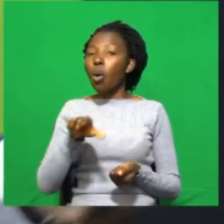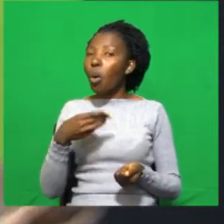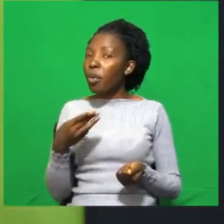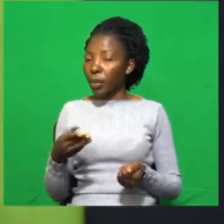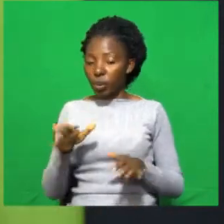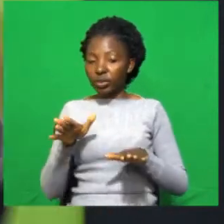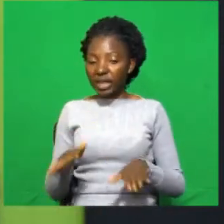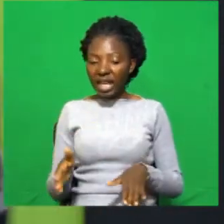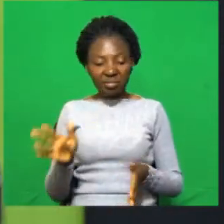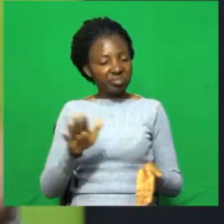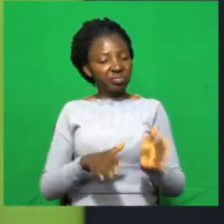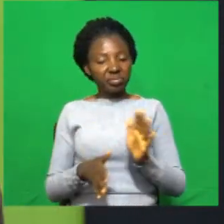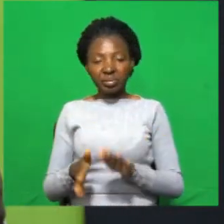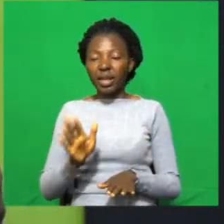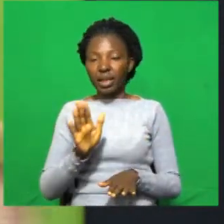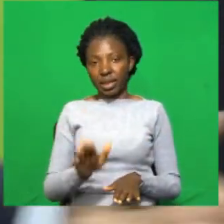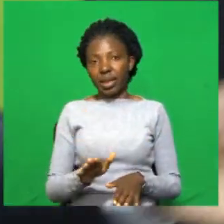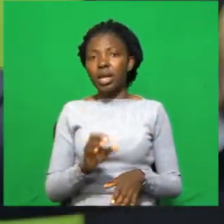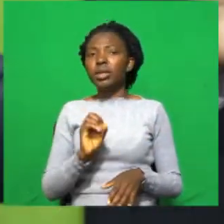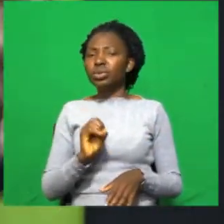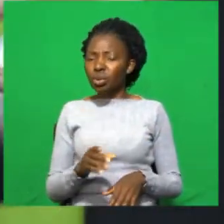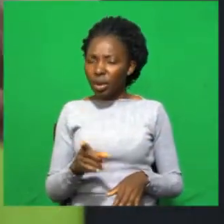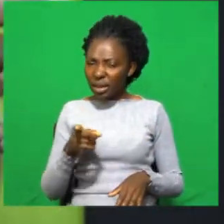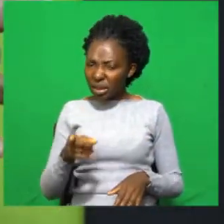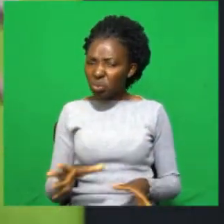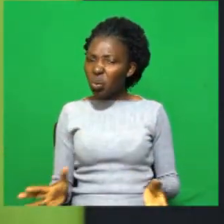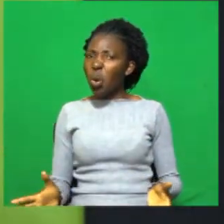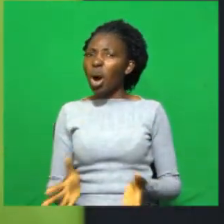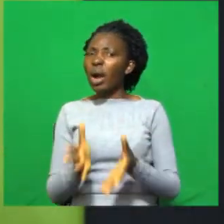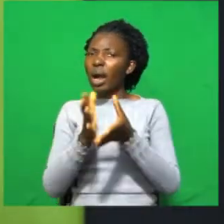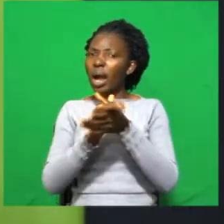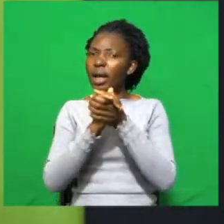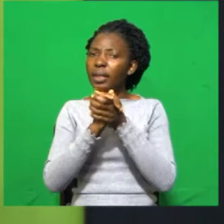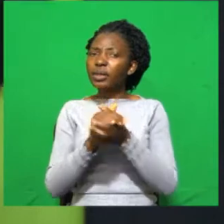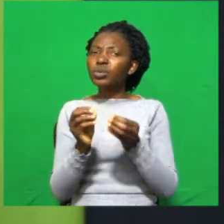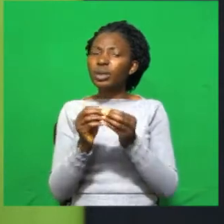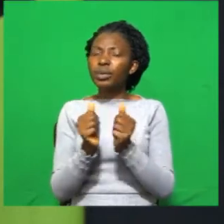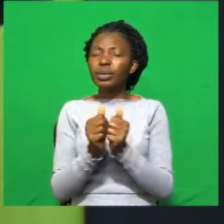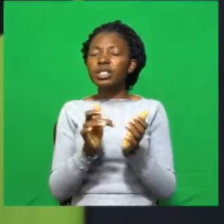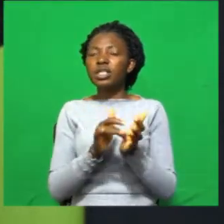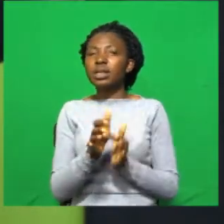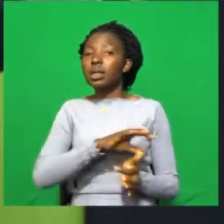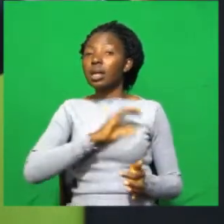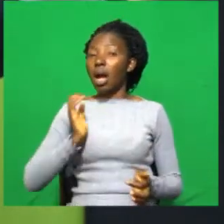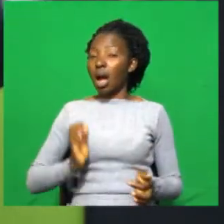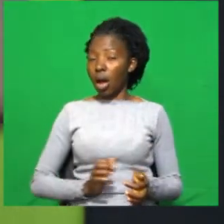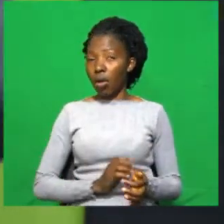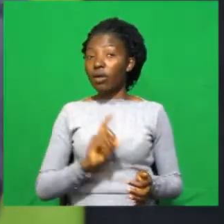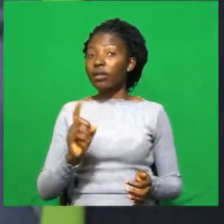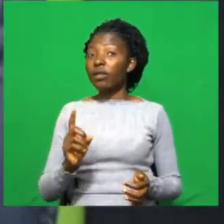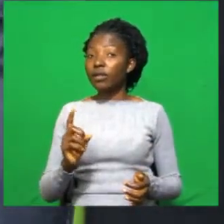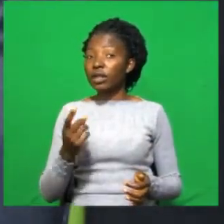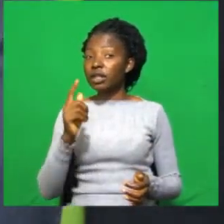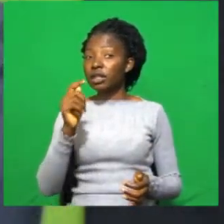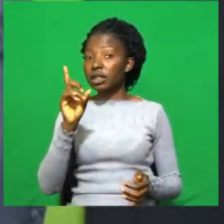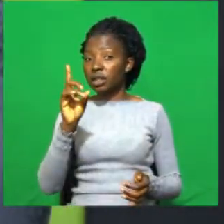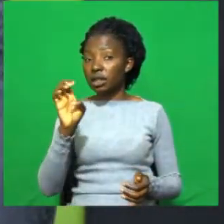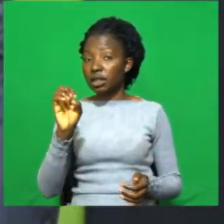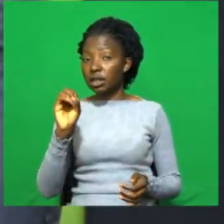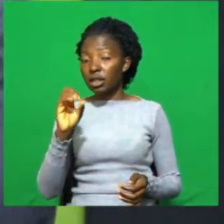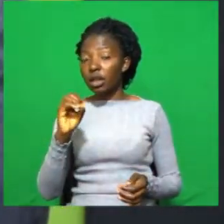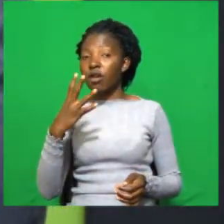ngatichinzwa kuti zvinoitwa neprocesi ipi kuti vazokumbana naJesu. Pana vaTesalonika paya pastor chapter 4 chiverengai